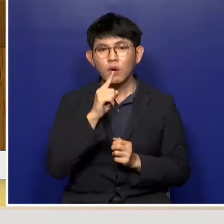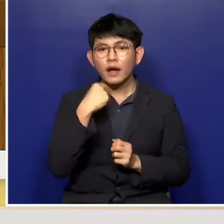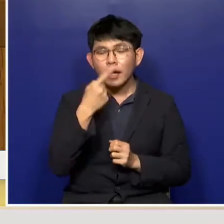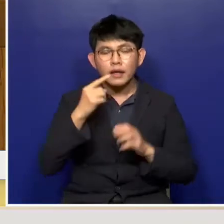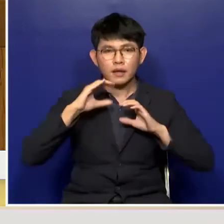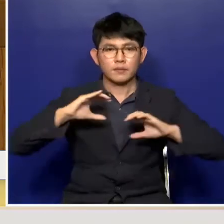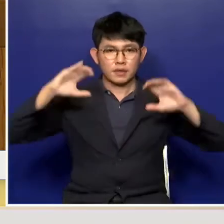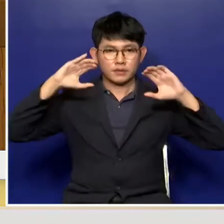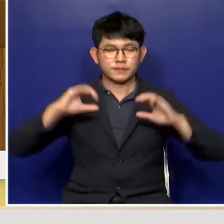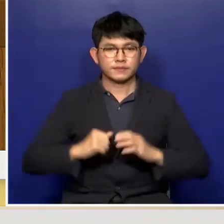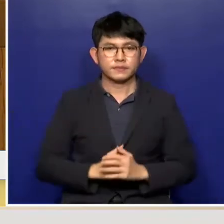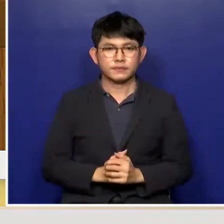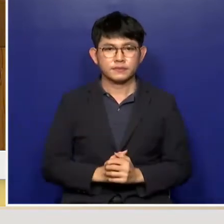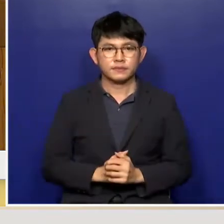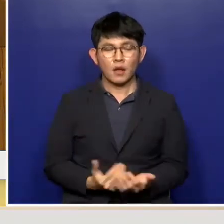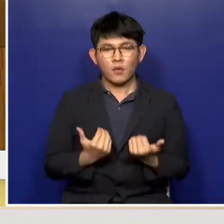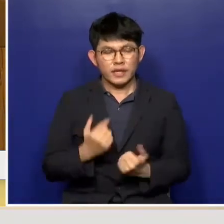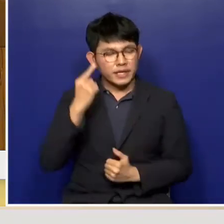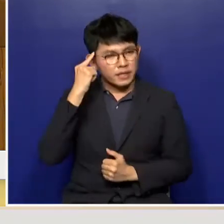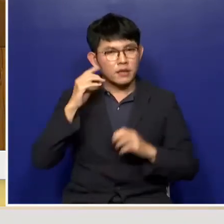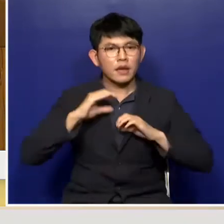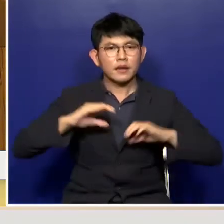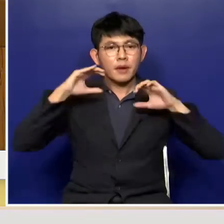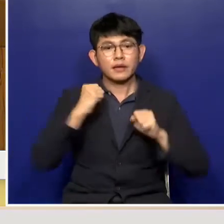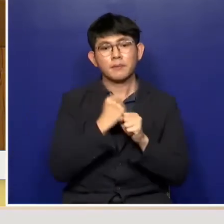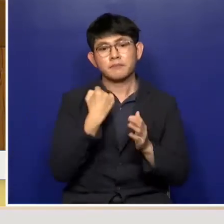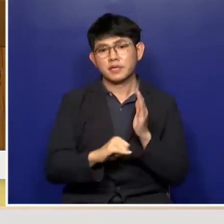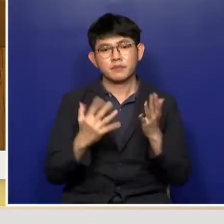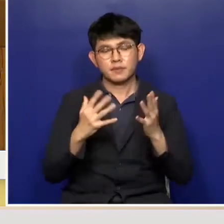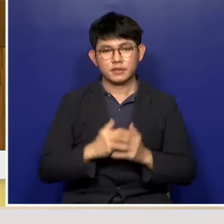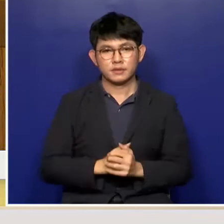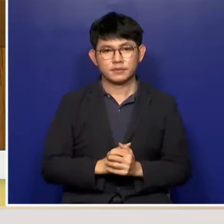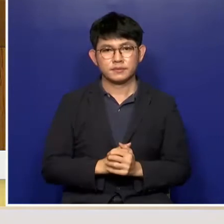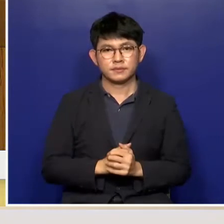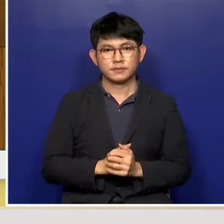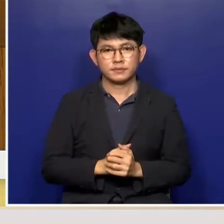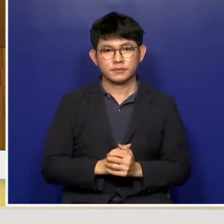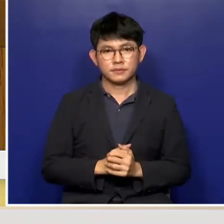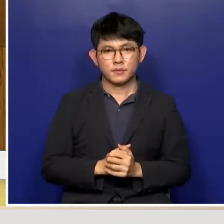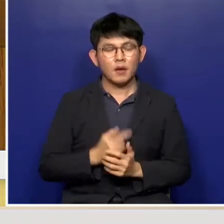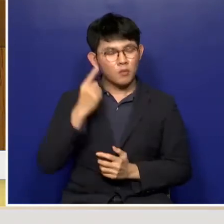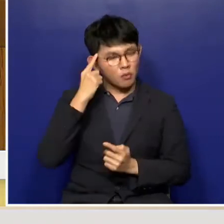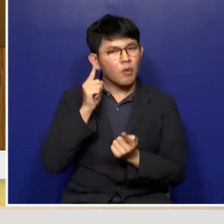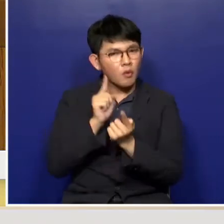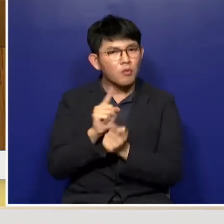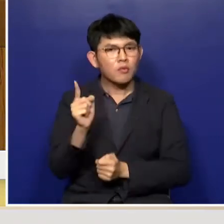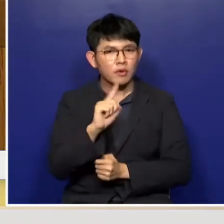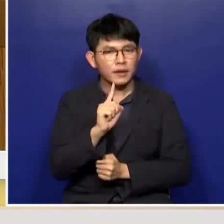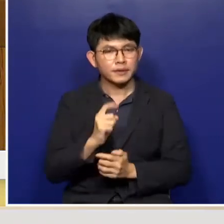วนนี้ผมครัฐบาลผมยไมทำอะไรผิดการทถน้างผมรู้จกเขาไปจากวนนั้น